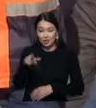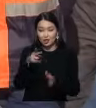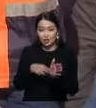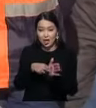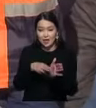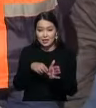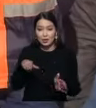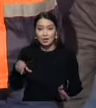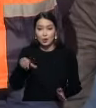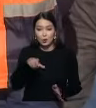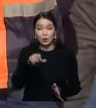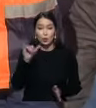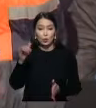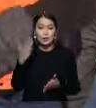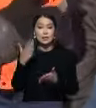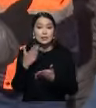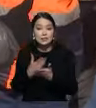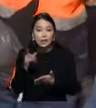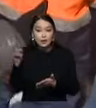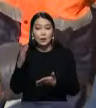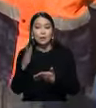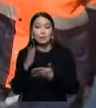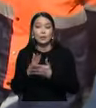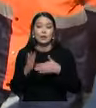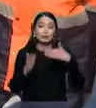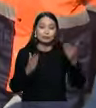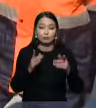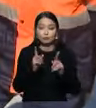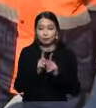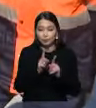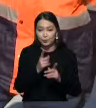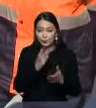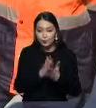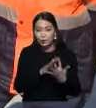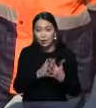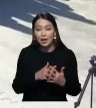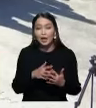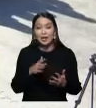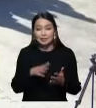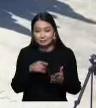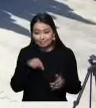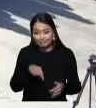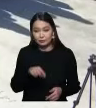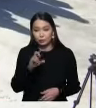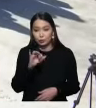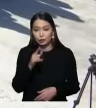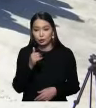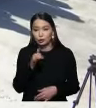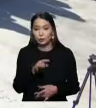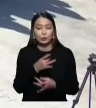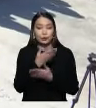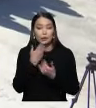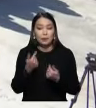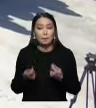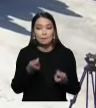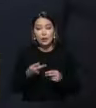железнодорожной, здесь есть поселок Котыртас, там есть, здесь Муаджарска, только в середине вот Берчугура у нас нету. Как рассказали местные чиновники, работа